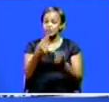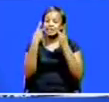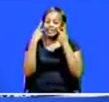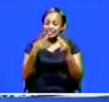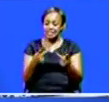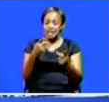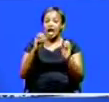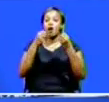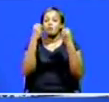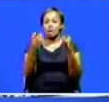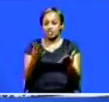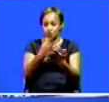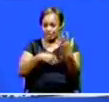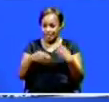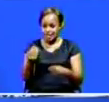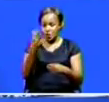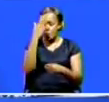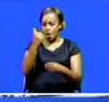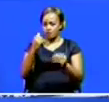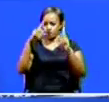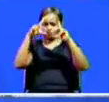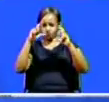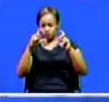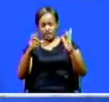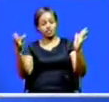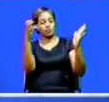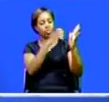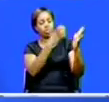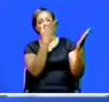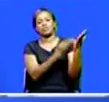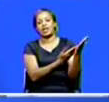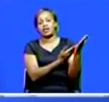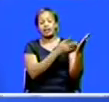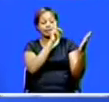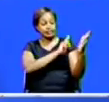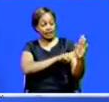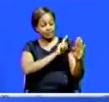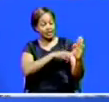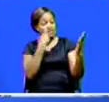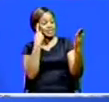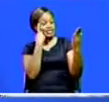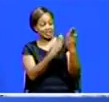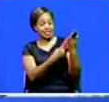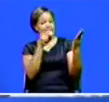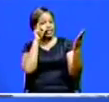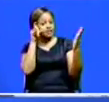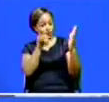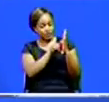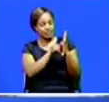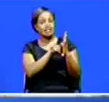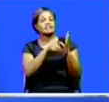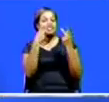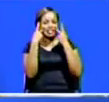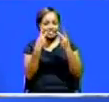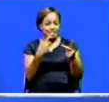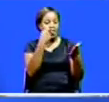ngapi, kwa sababu utakuwa umekipiga picha na umeweka kwa mtandao. Na anapoona hizo bidhaa kwa mtandao, anaona na price,